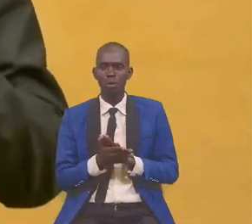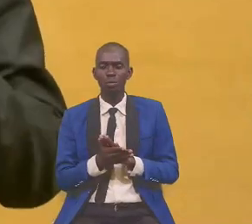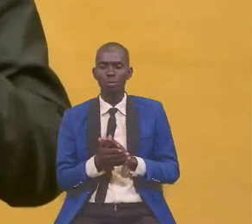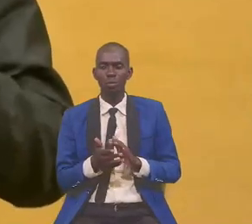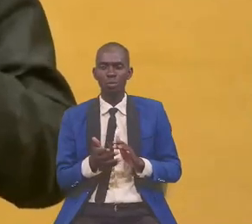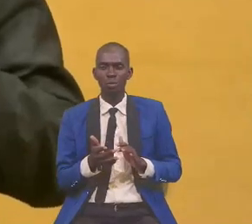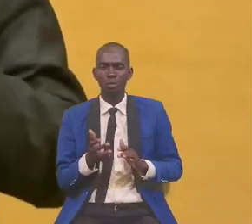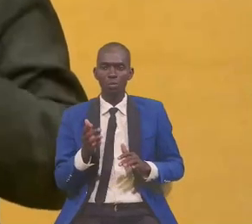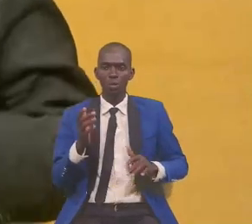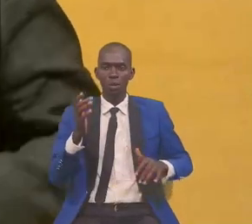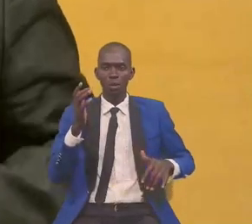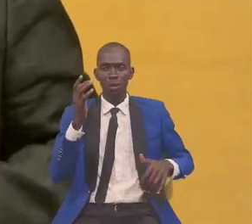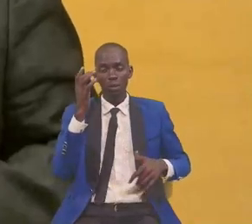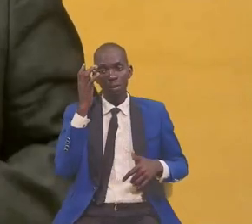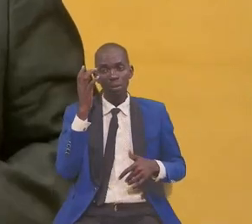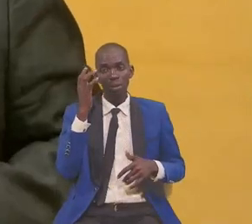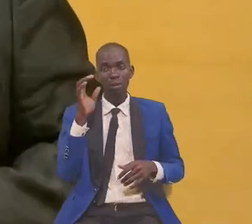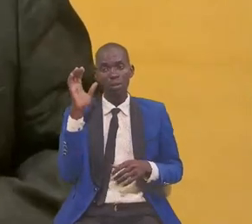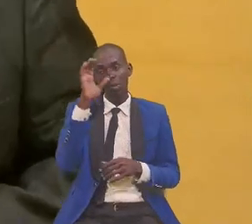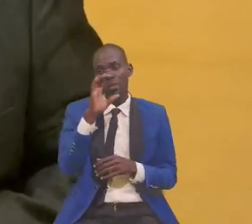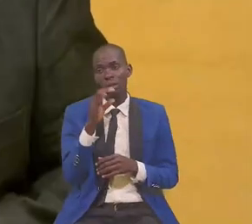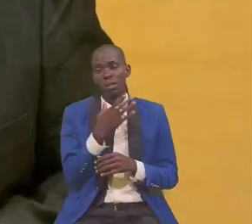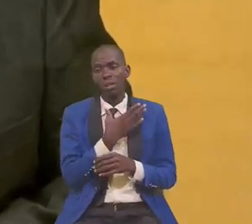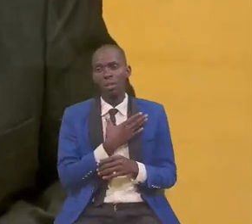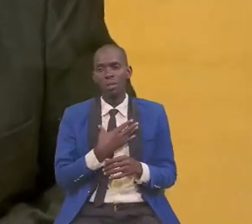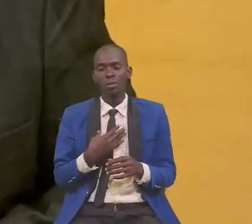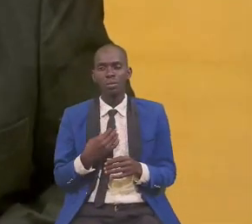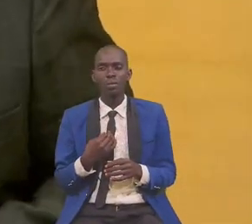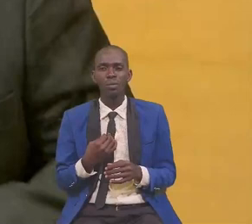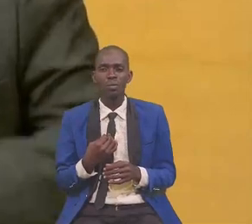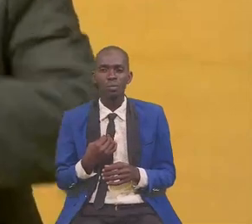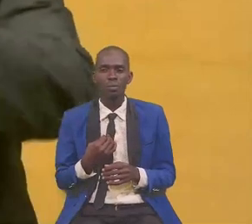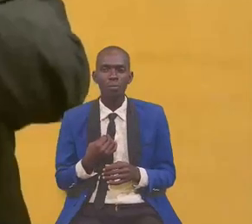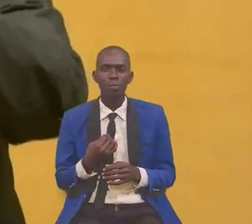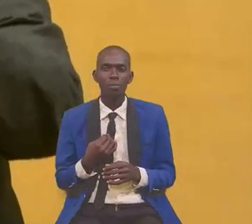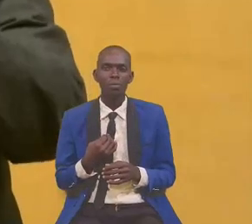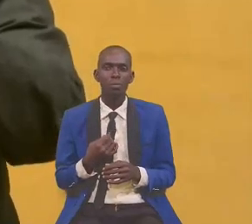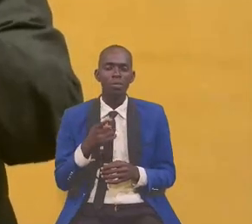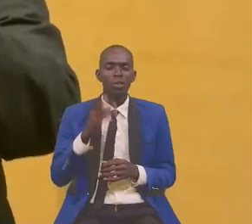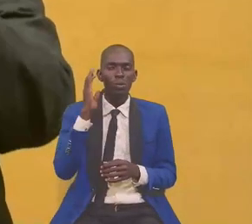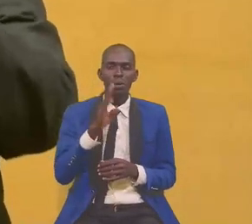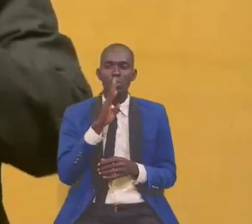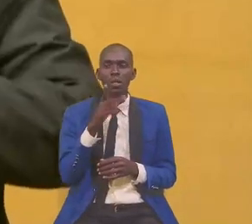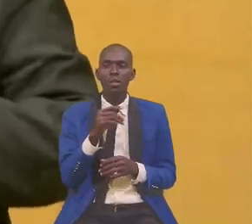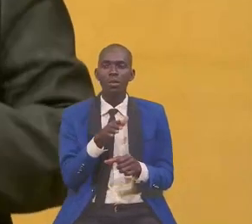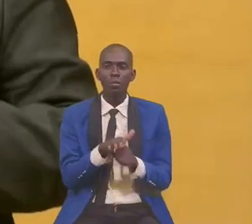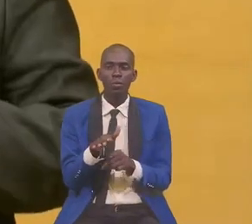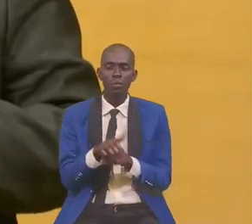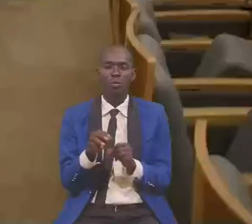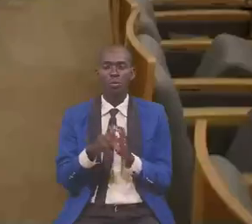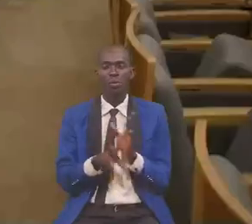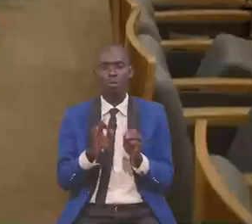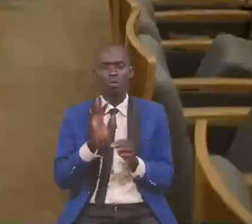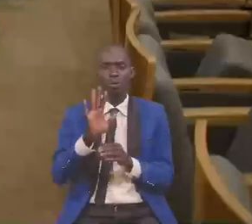Alors que je ne comprends pas que je suis l'accomplissement de ce chant. Tu seras l'accomplissement des prophéties.